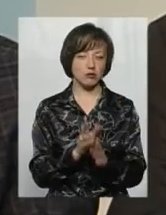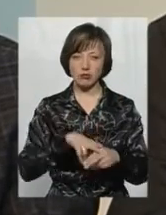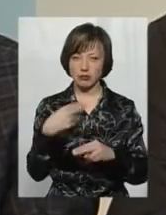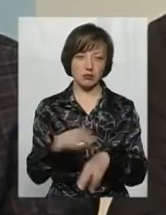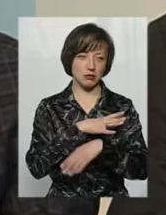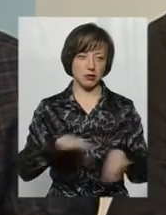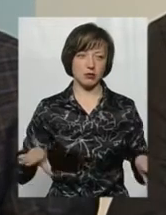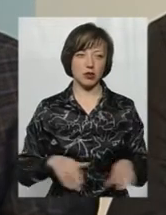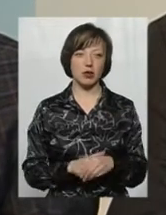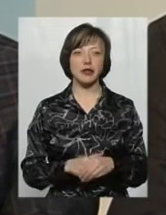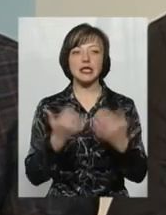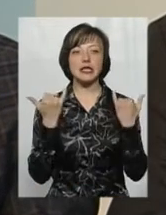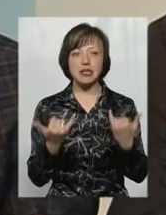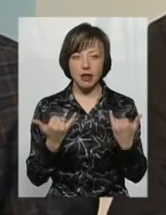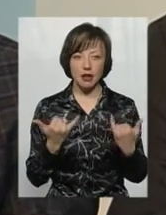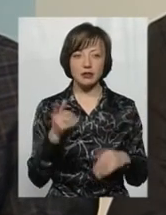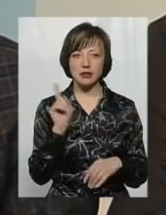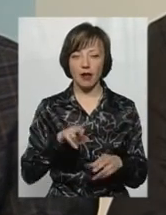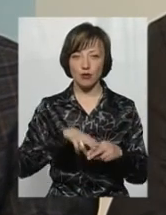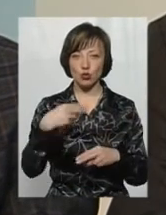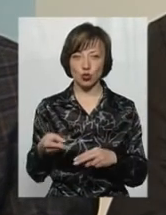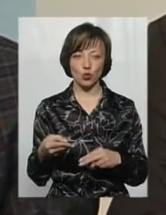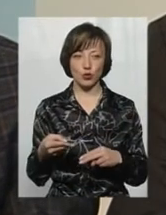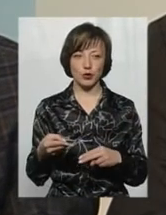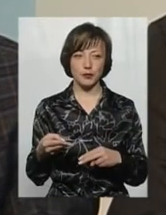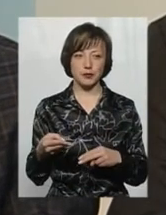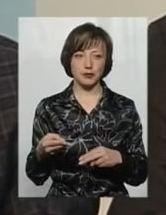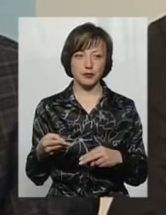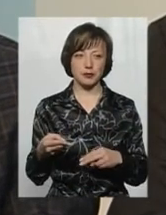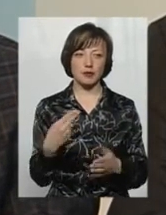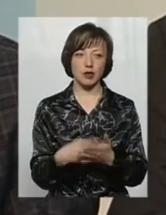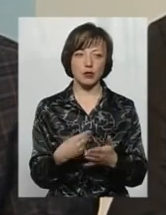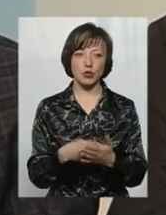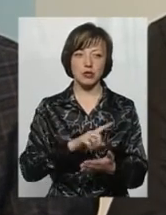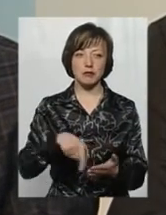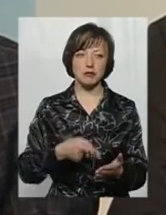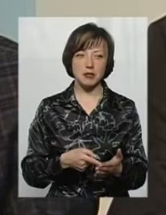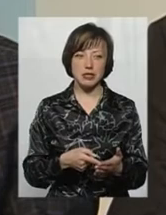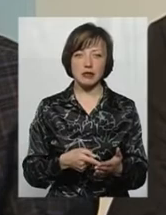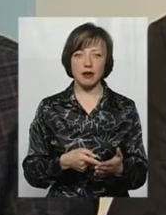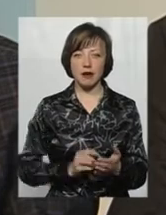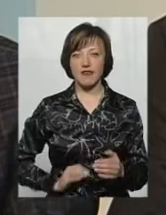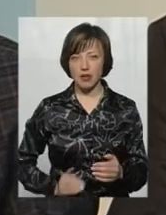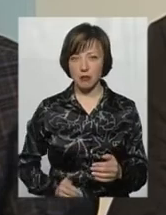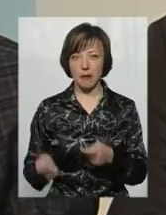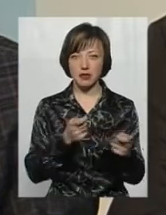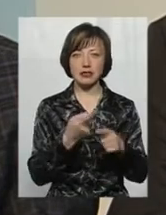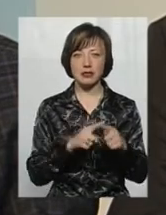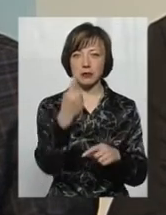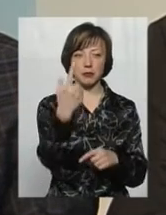відшкодовували. Навіть зараз то, що відшкодовує бюджет міста перевізникам, це є п'ята